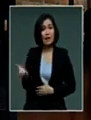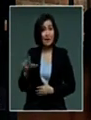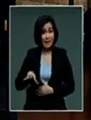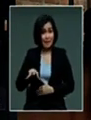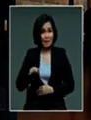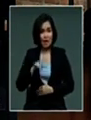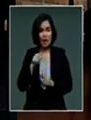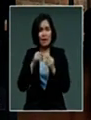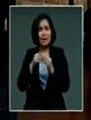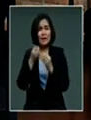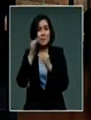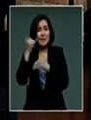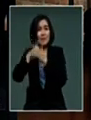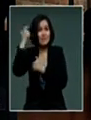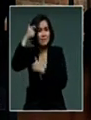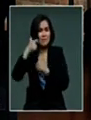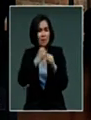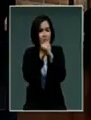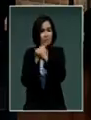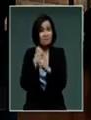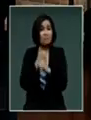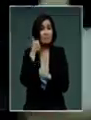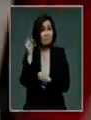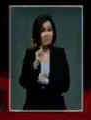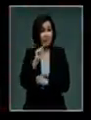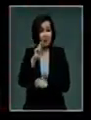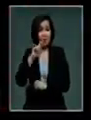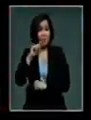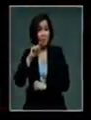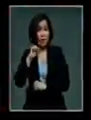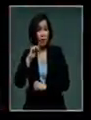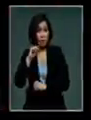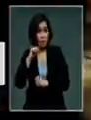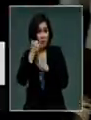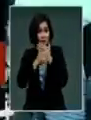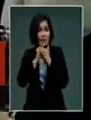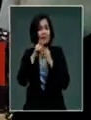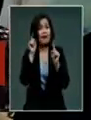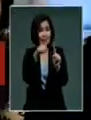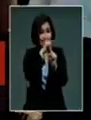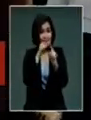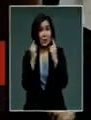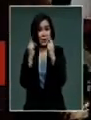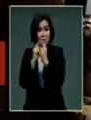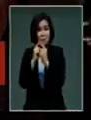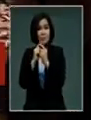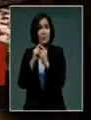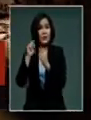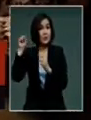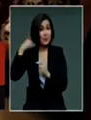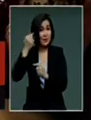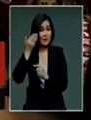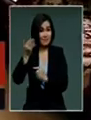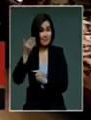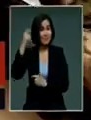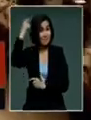อดภัยโดยรัฐมนตรีต่างประเทศของอังกฤษนะครับนายบอริส จอห์นสันได้เข้าหารือกับนางอองซานซูจีมนตรีแห่งรั